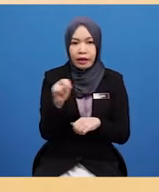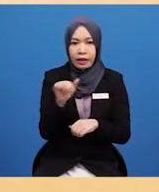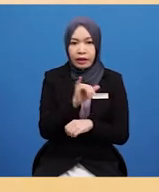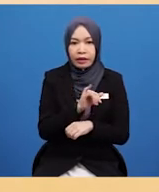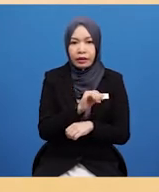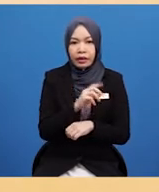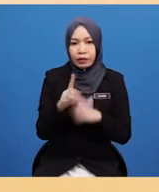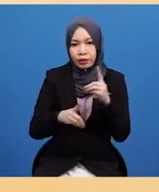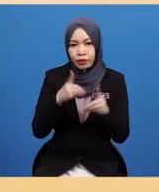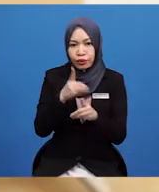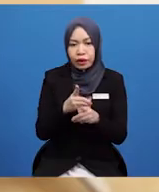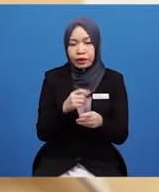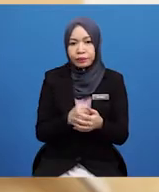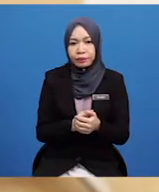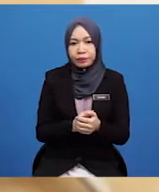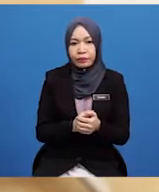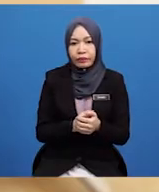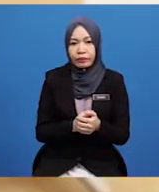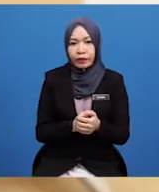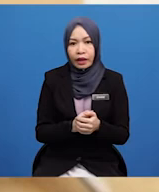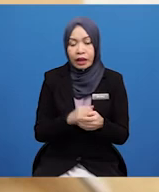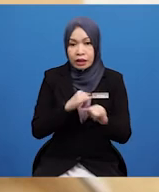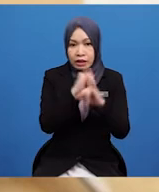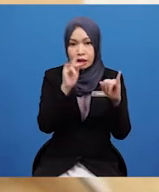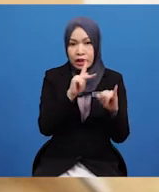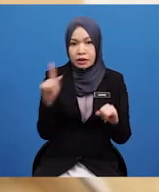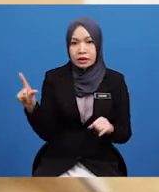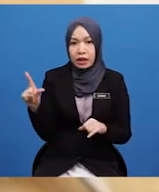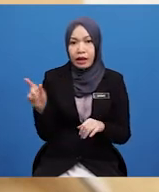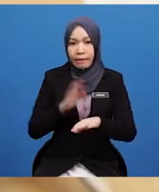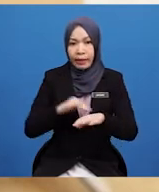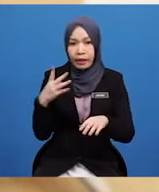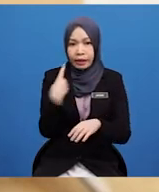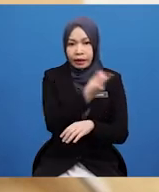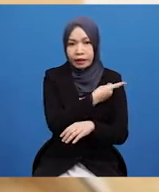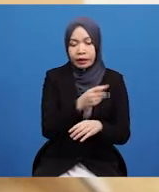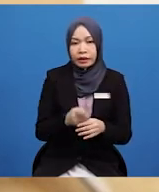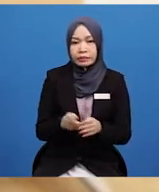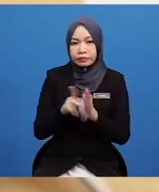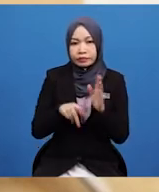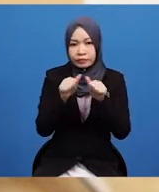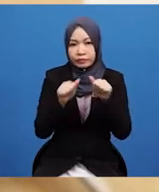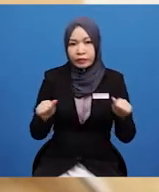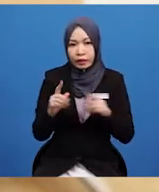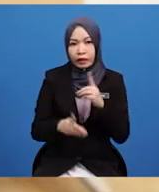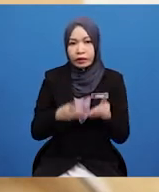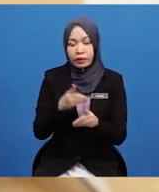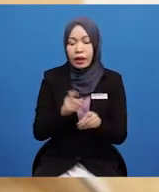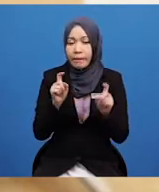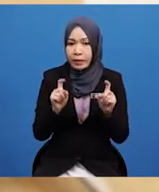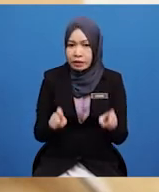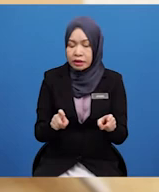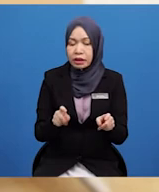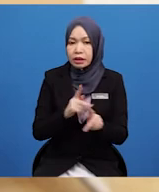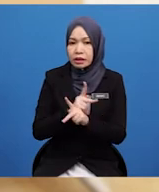mula meletus. Jelaslah kepada kita bahawa keamanan dunia perlu dikekalkan dengan menjadi